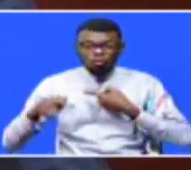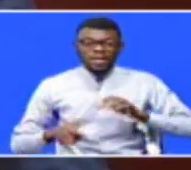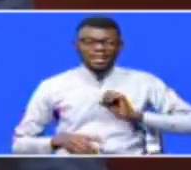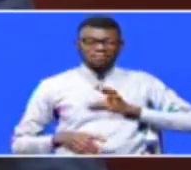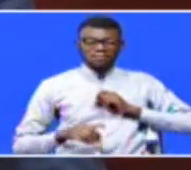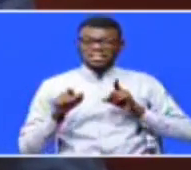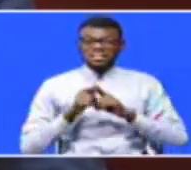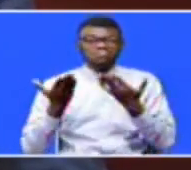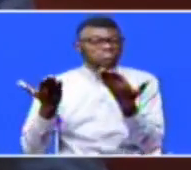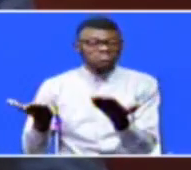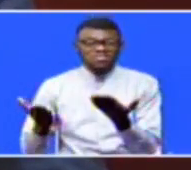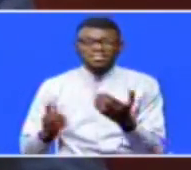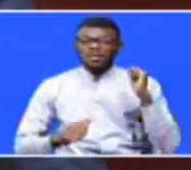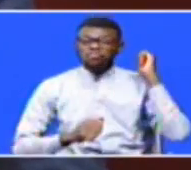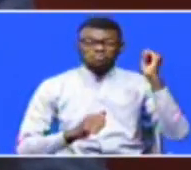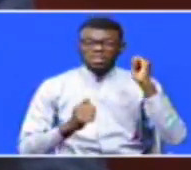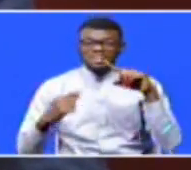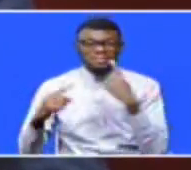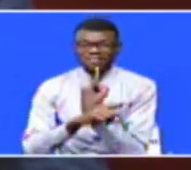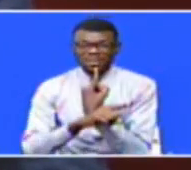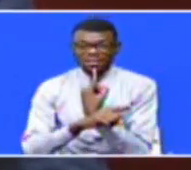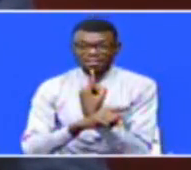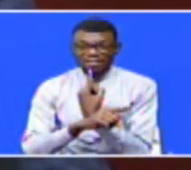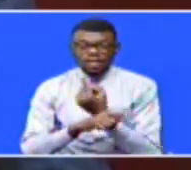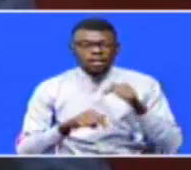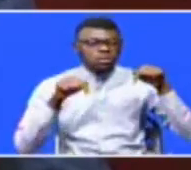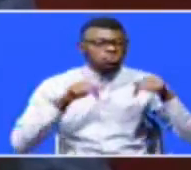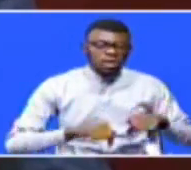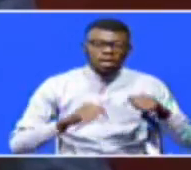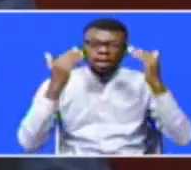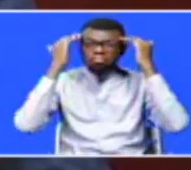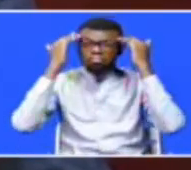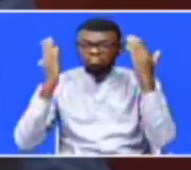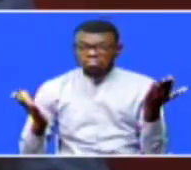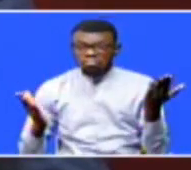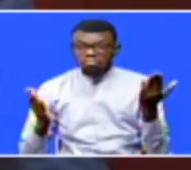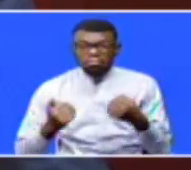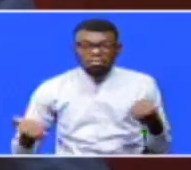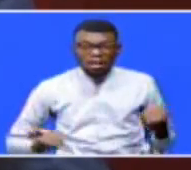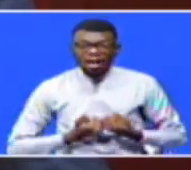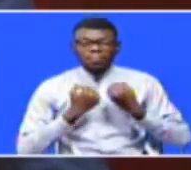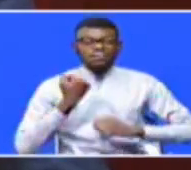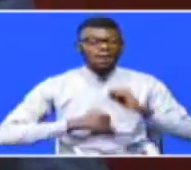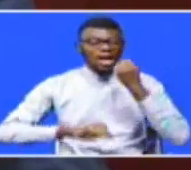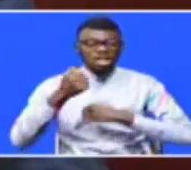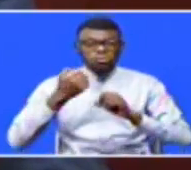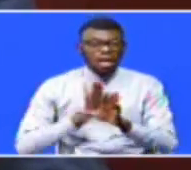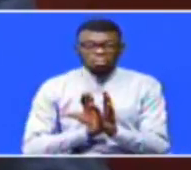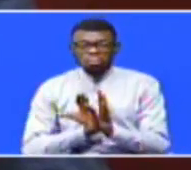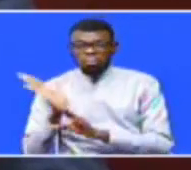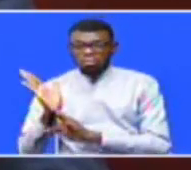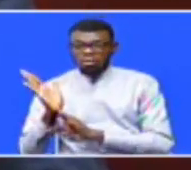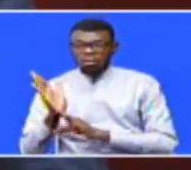So politics is like that, Mukuba. It is today, if you go against the wishes of the people who